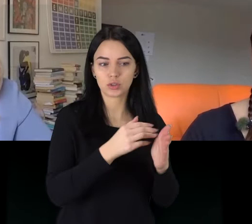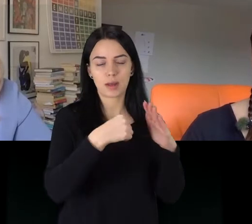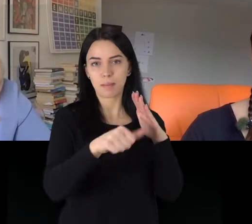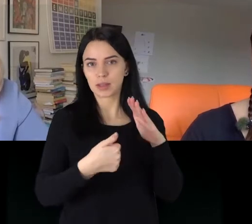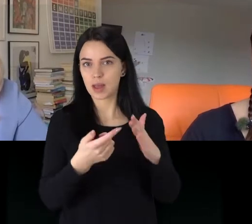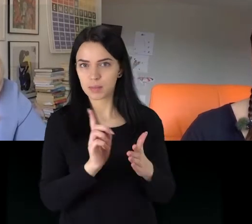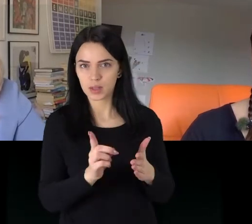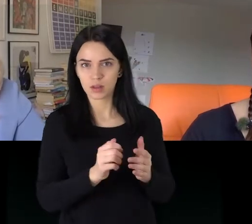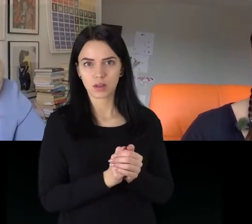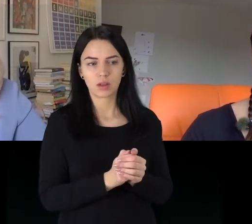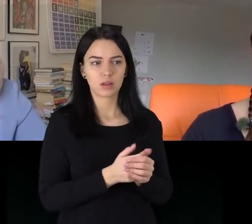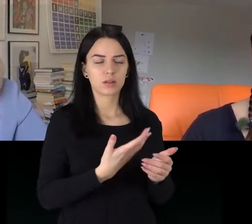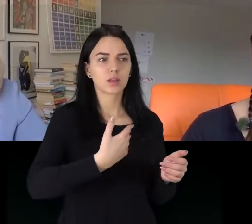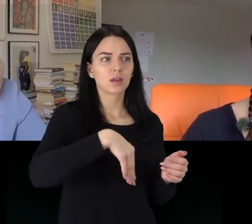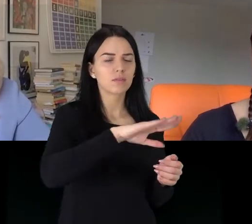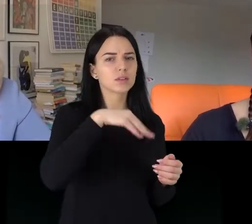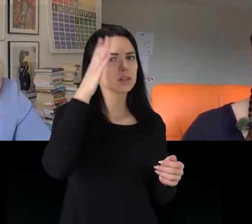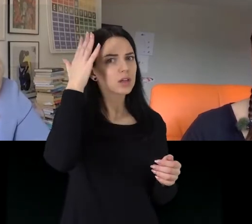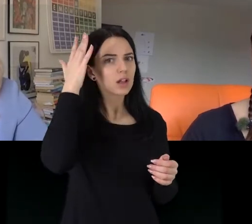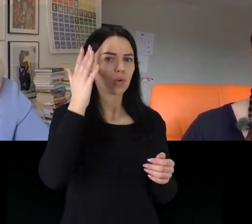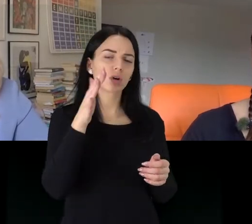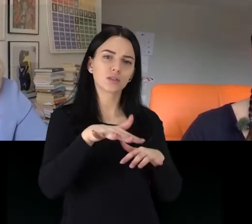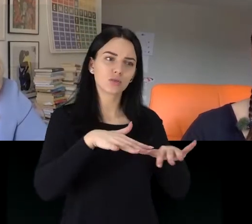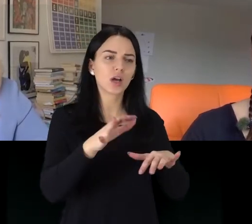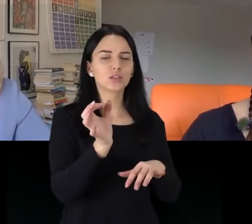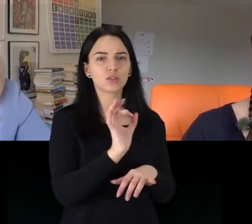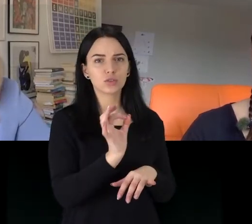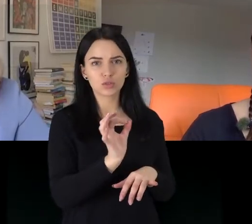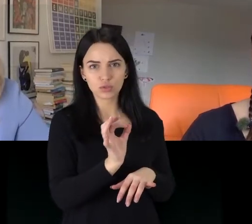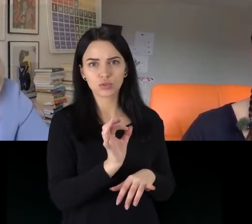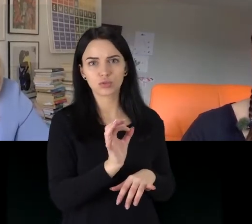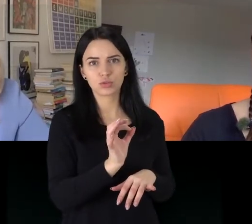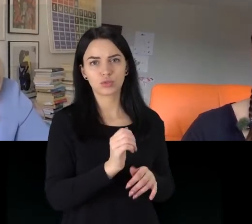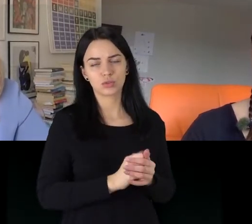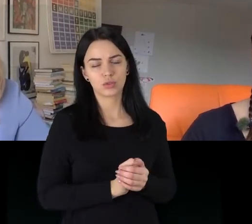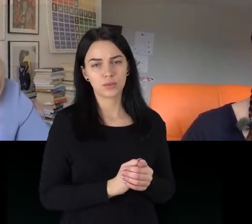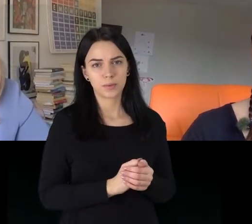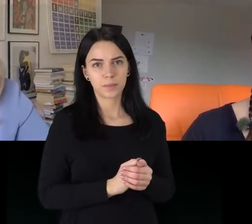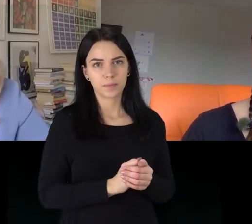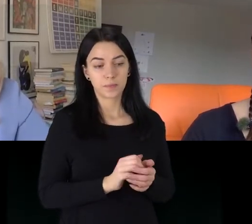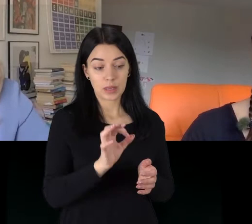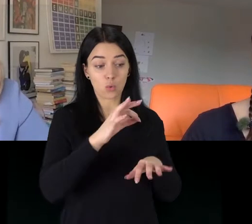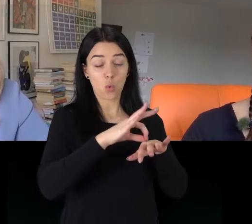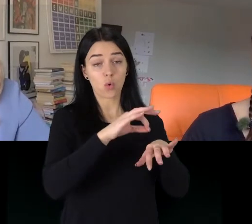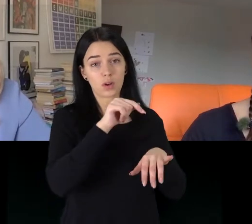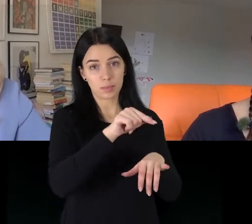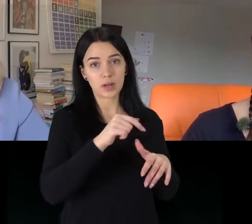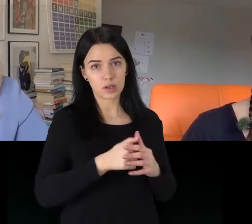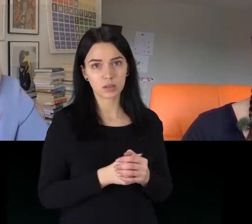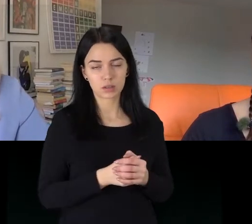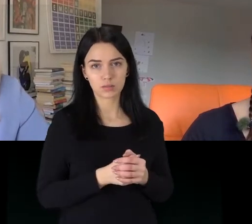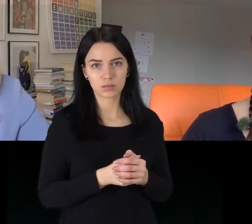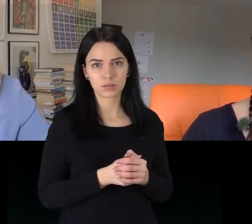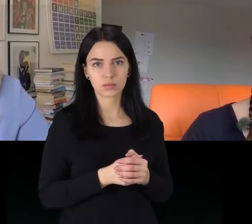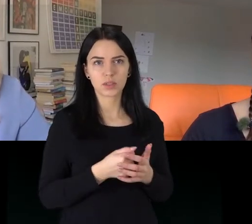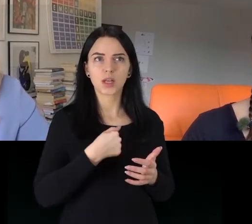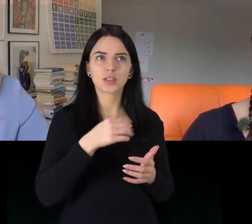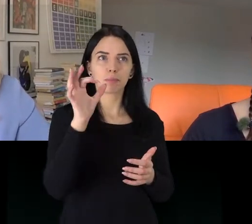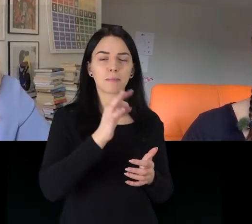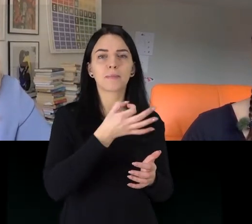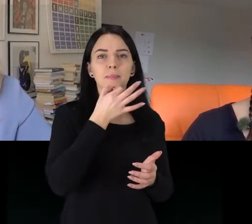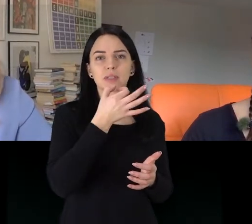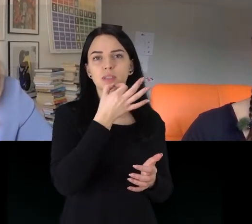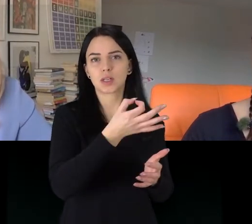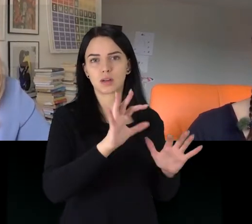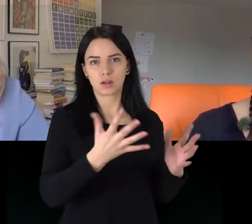tokių mitų siaubingų ir absurdiškų žmonių galvose yra prie šitos lygos. Šita lyga, aš dažnai mėgstu pasakyti tiesiog